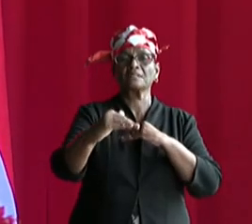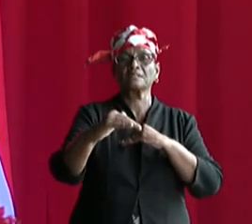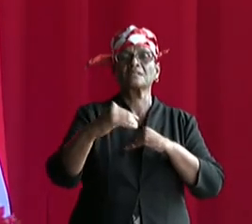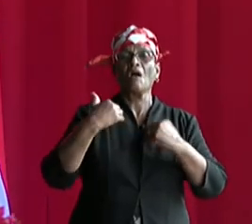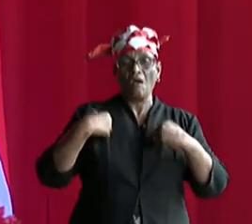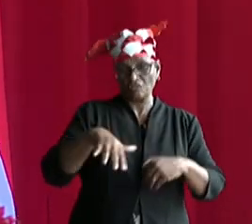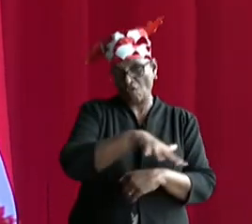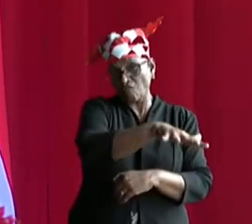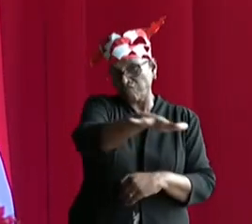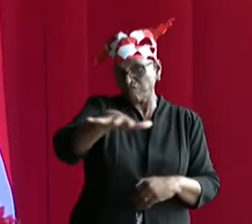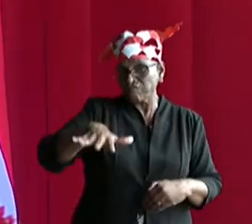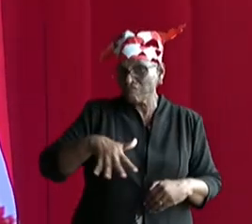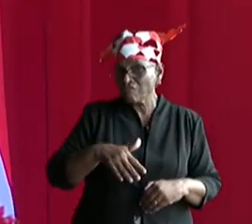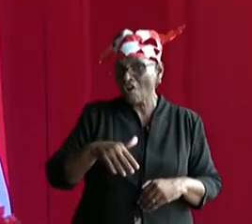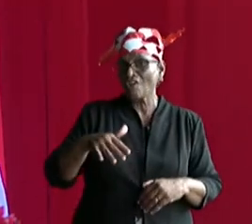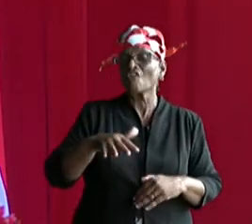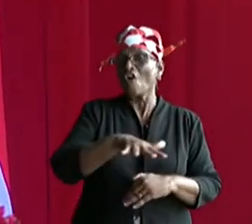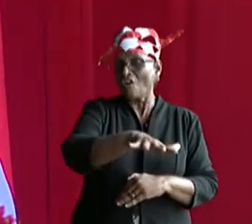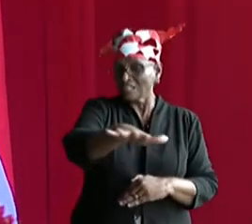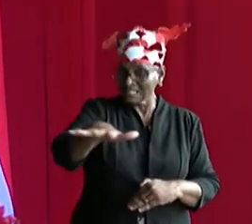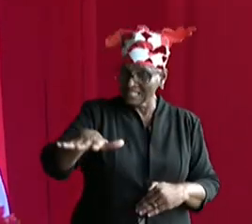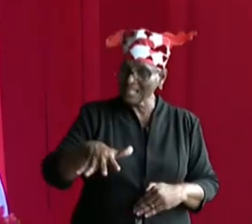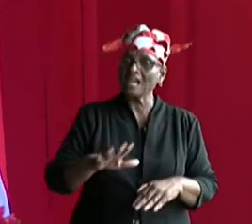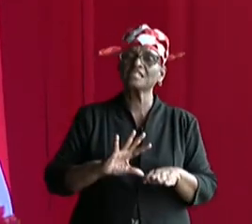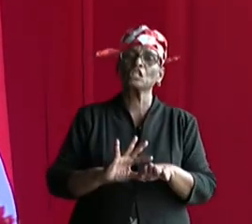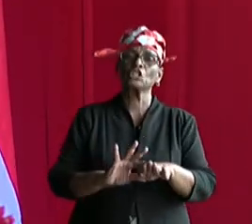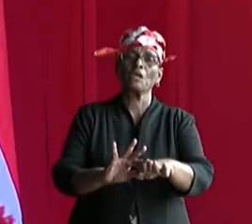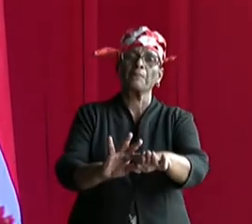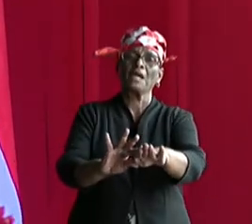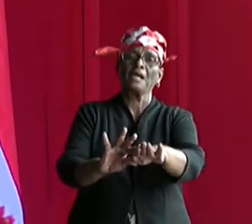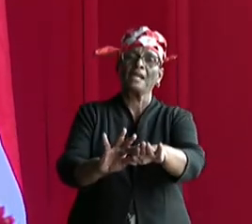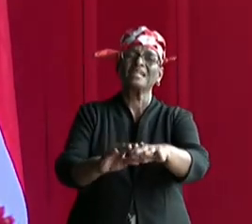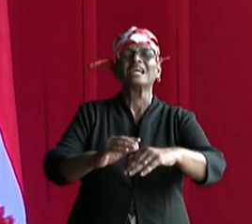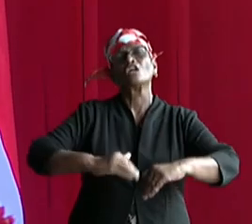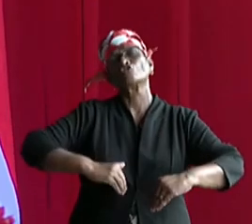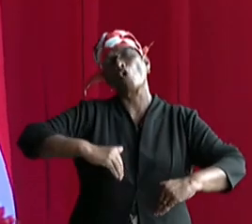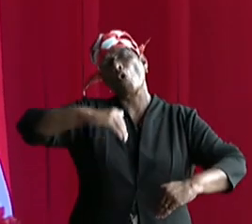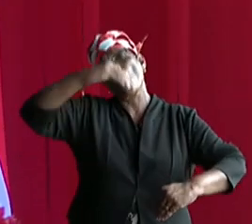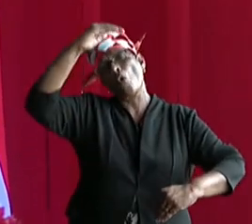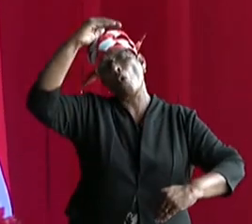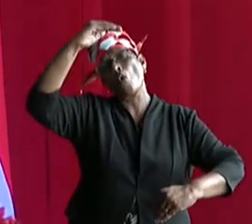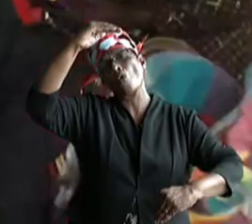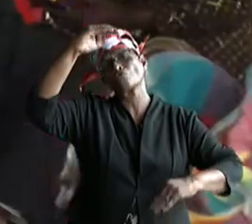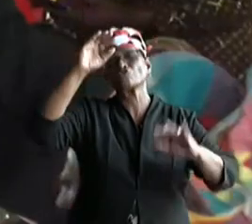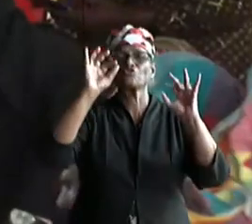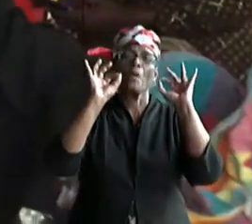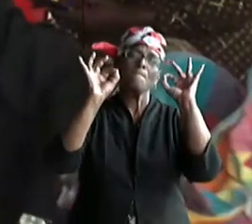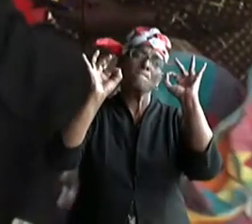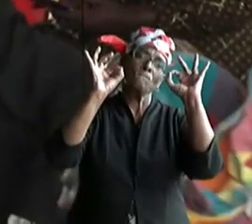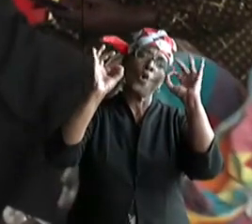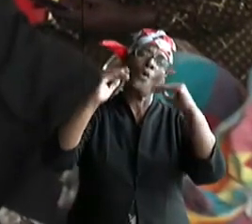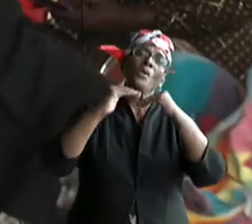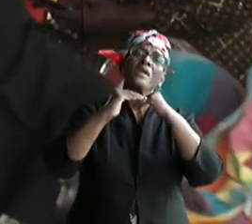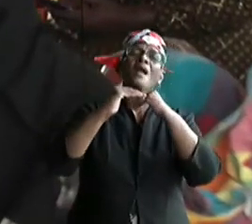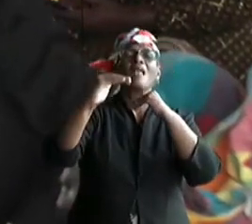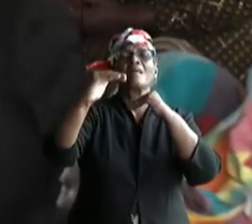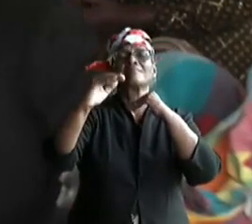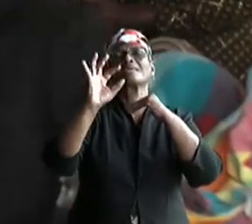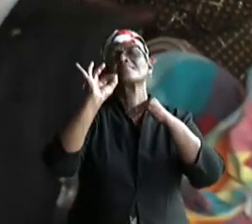volk, onze natie te begeleiden naar het hoogste ideaal. Dames en